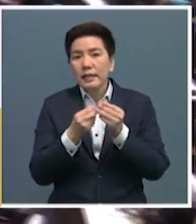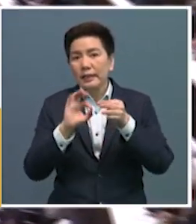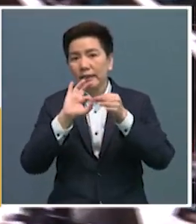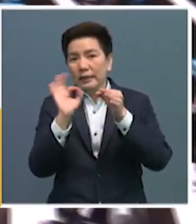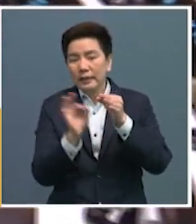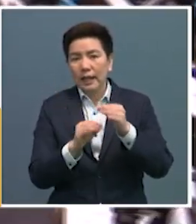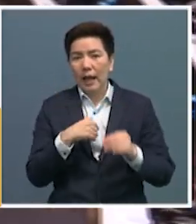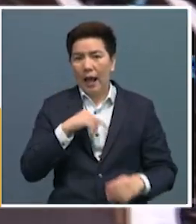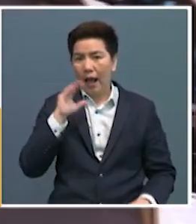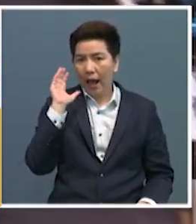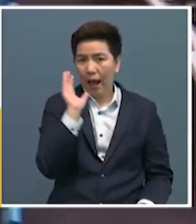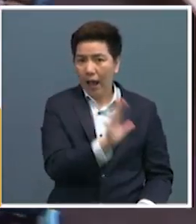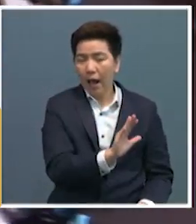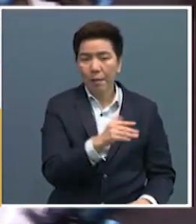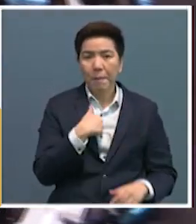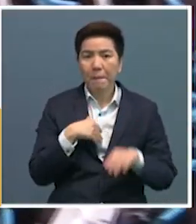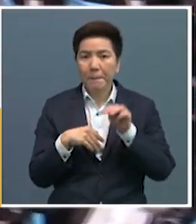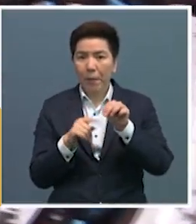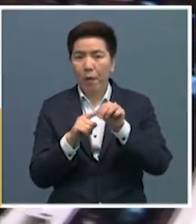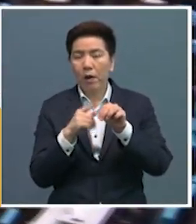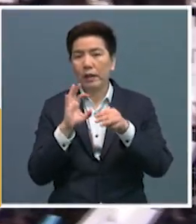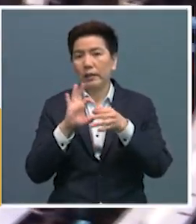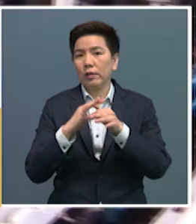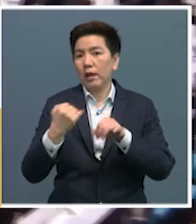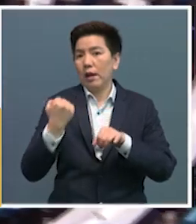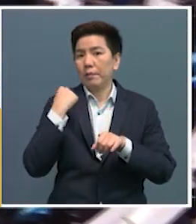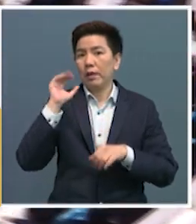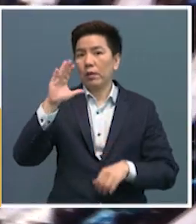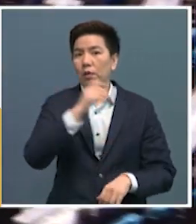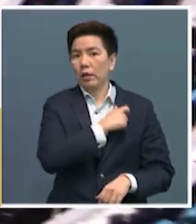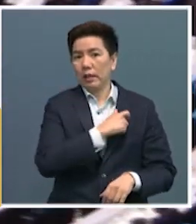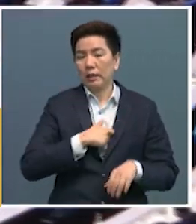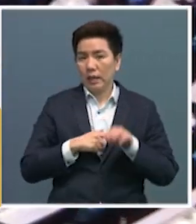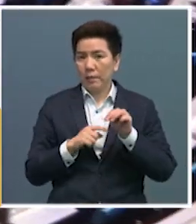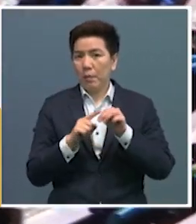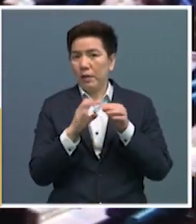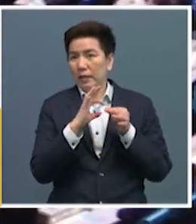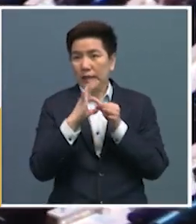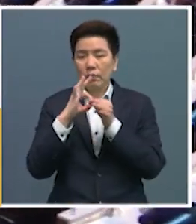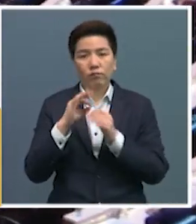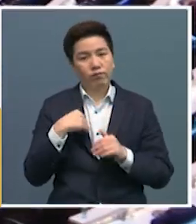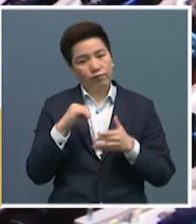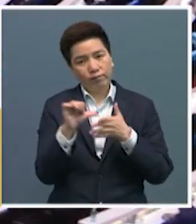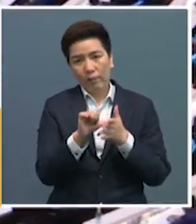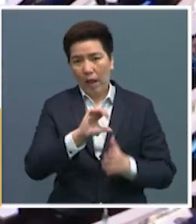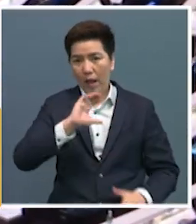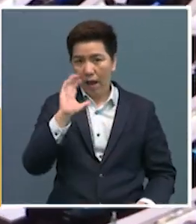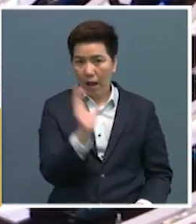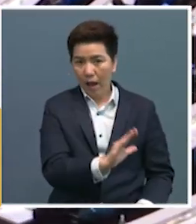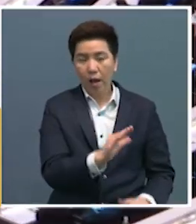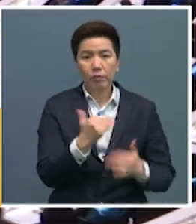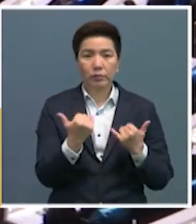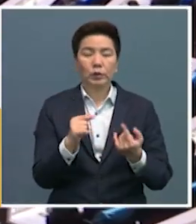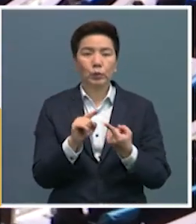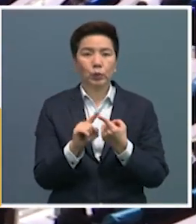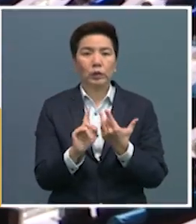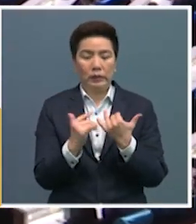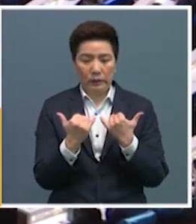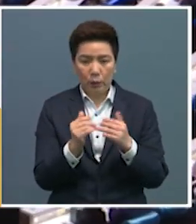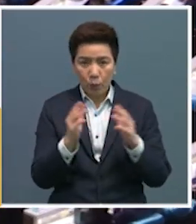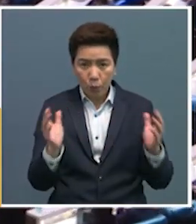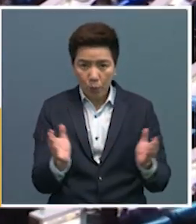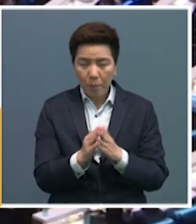ห้ามแก้ไขมาตราที่เกี่ยวกับพระราชอำนาจซึ่งบัญญัติไว้ในรัฐธรรมนูญพุทธศักราช2560